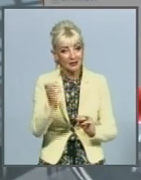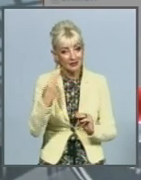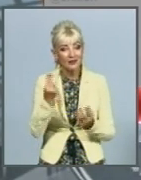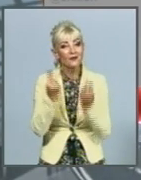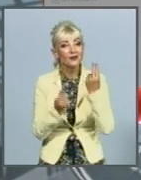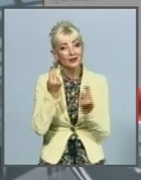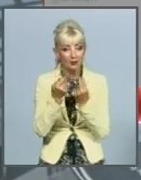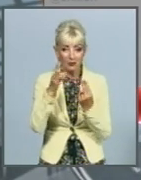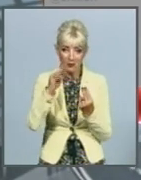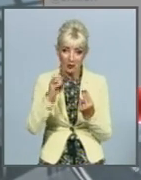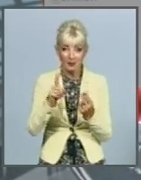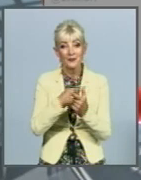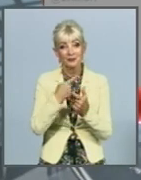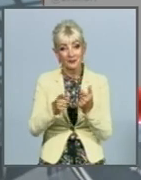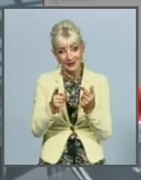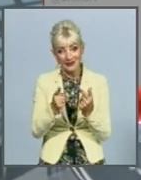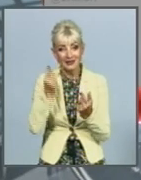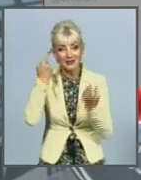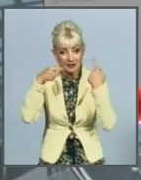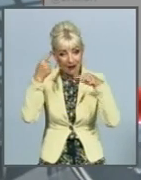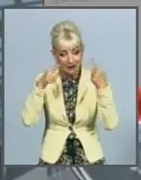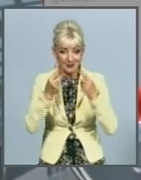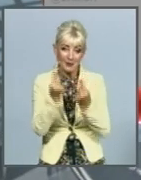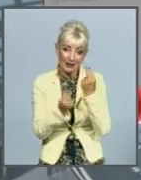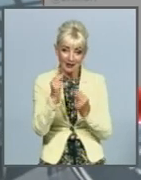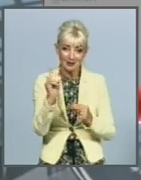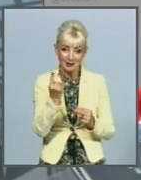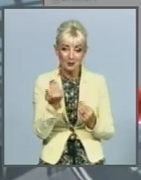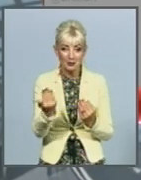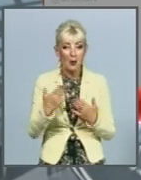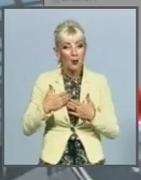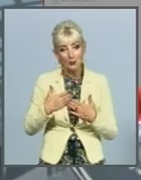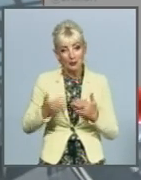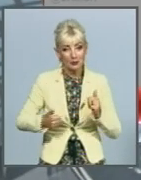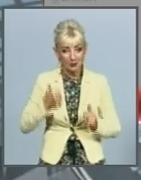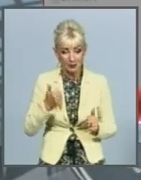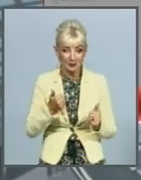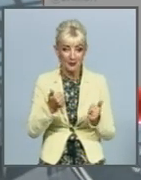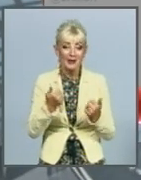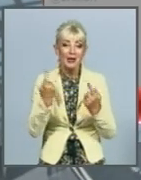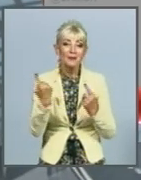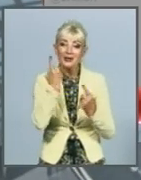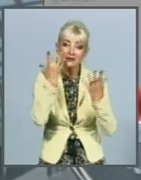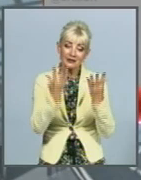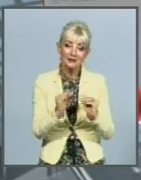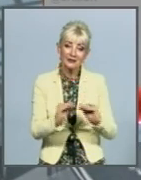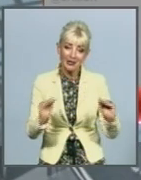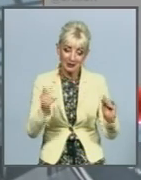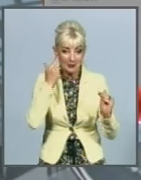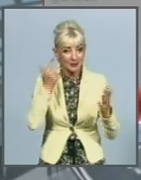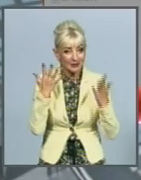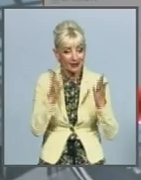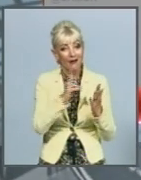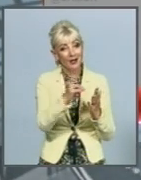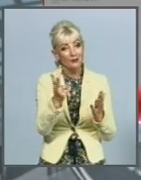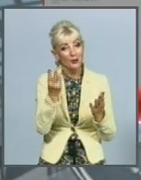формі або через казку. Пограйте зі своїм малюком, його улюбленими героями. Змоделюйте перший день у садку. Кого іграшка